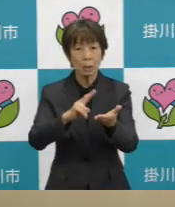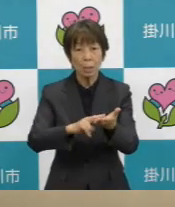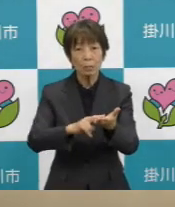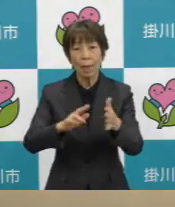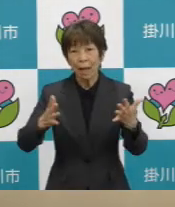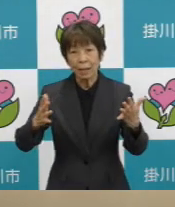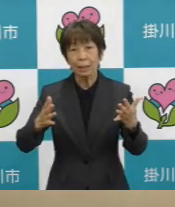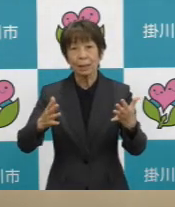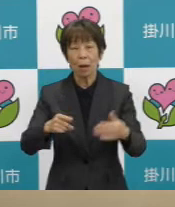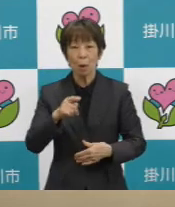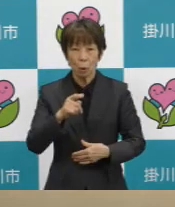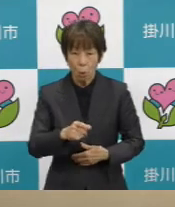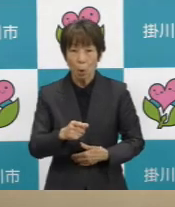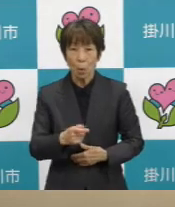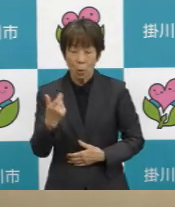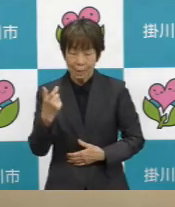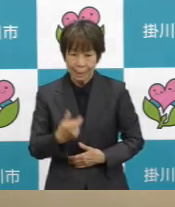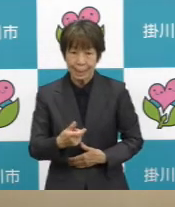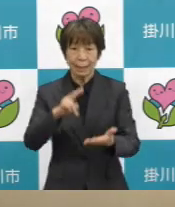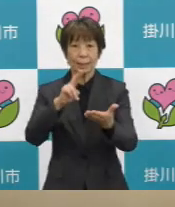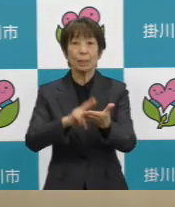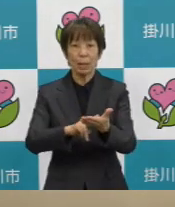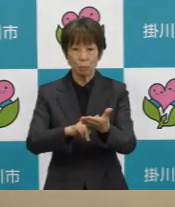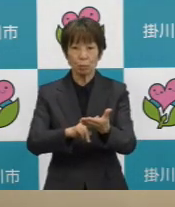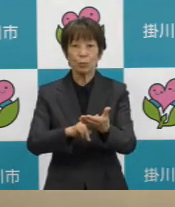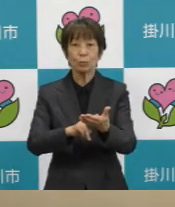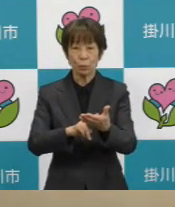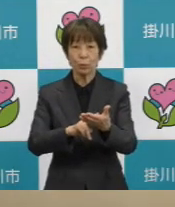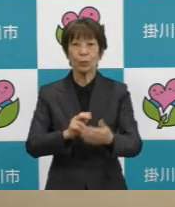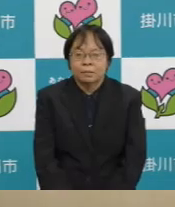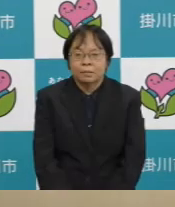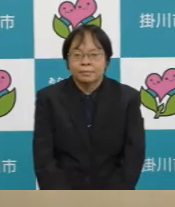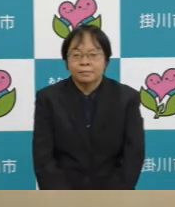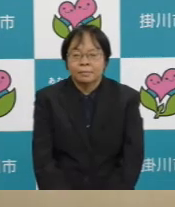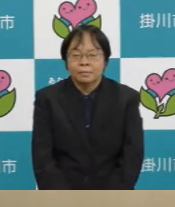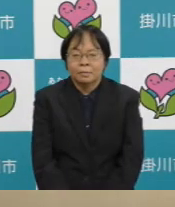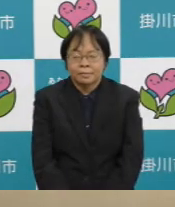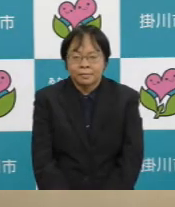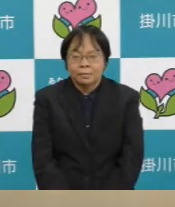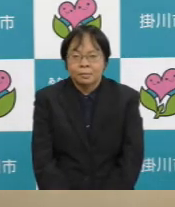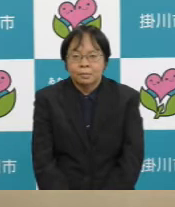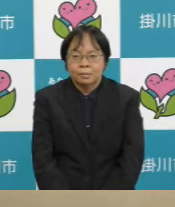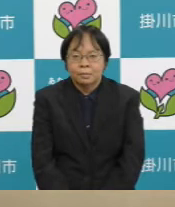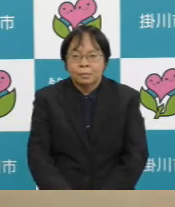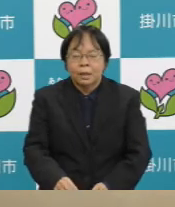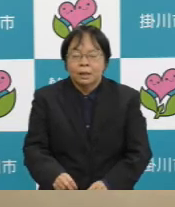をしっかり定めるということがスタートだと。そういう意味で、これは